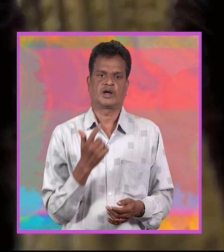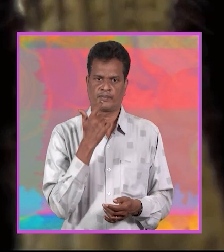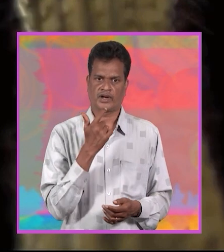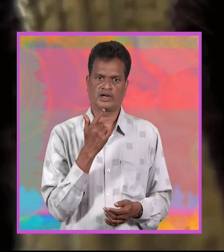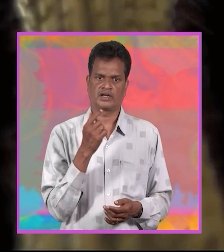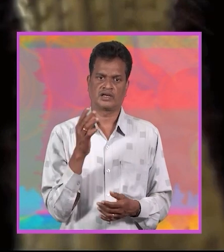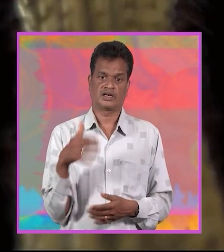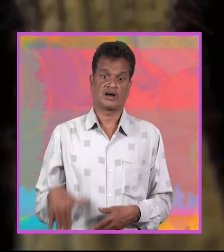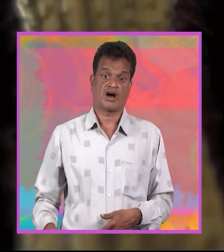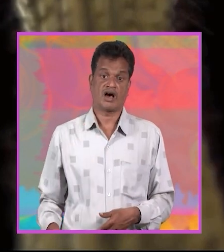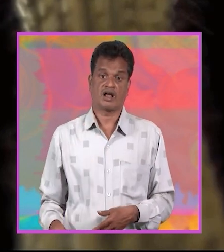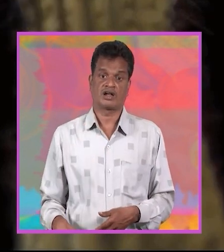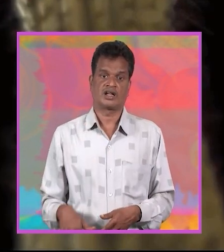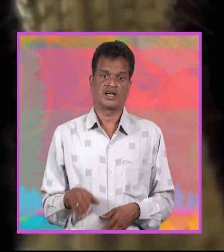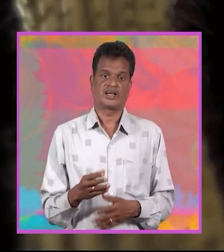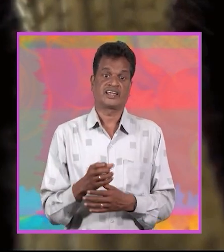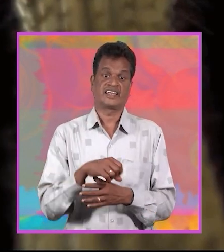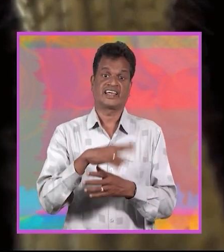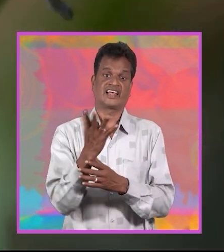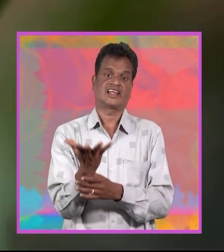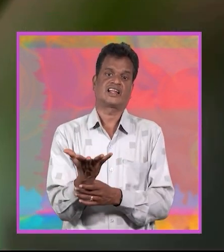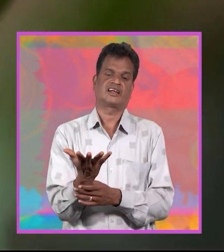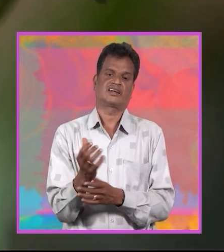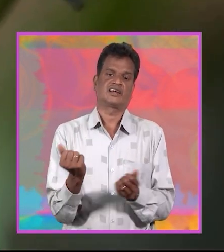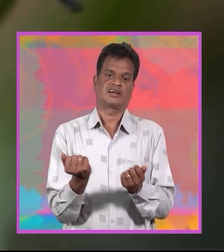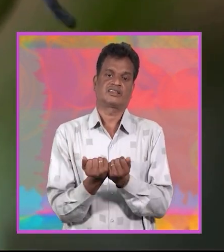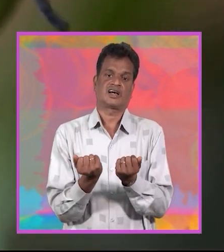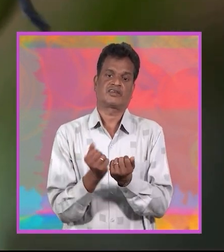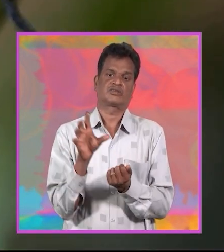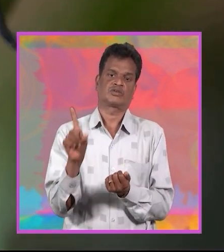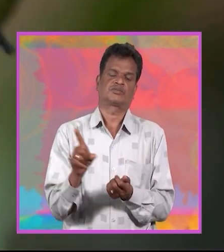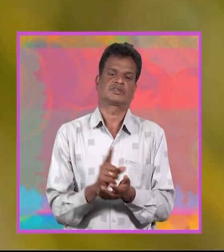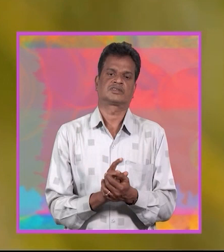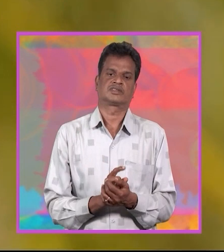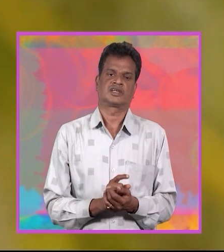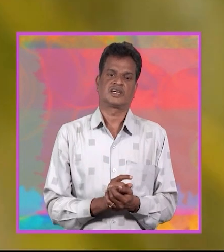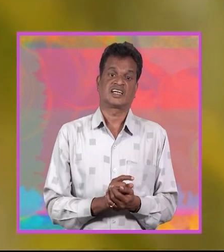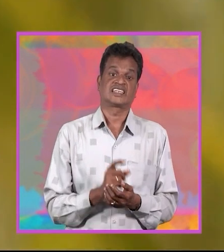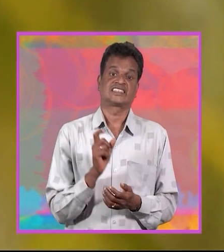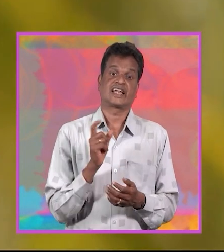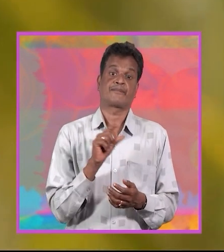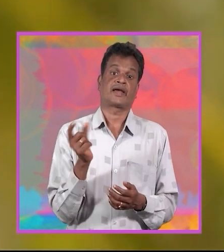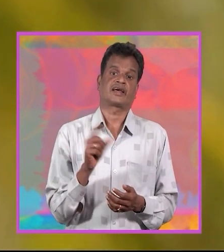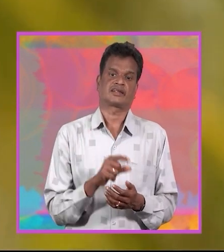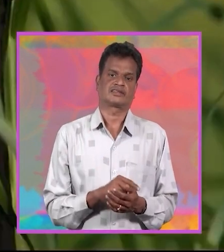என்பது மனிதனுடைய உறுப்புகள், இலை என்பது தாவரத்தின் உறுப்பு. ஸோ இது சினைப்பெயரை குறிக்கும்.